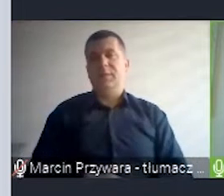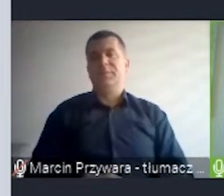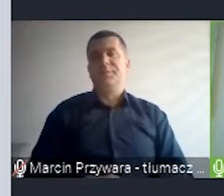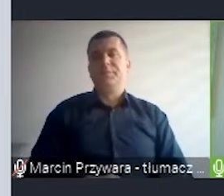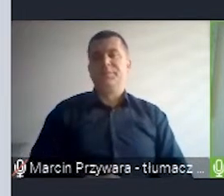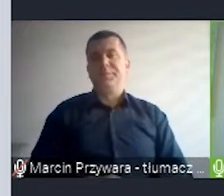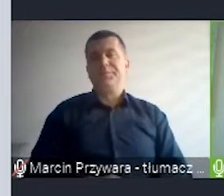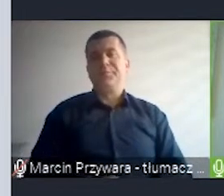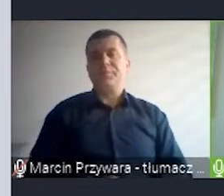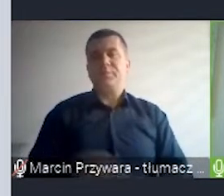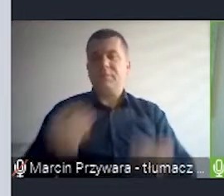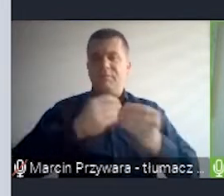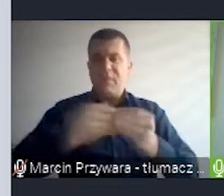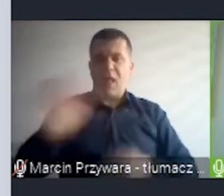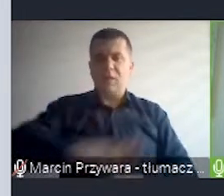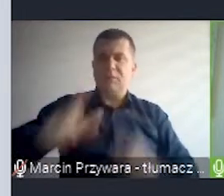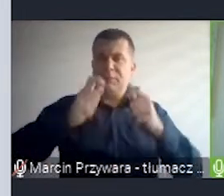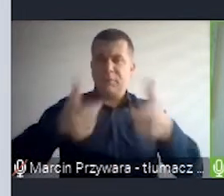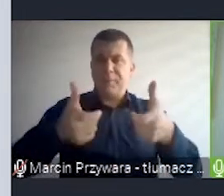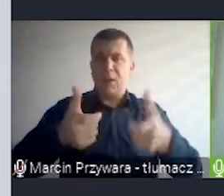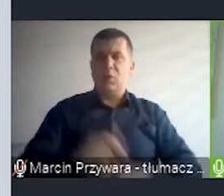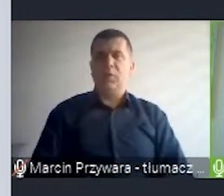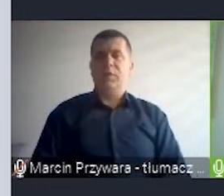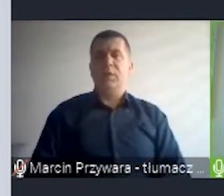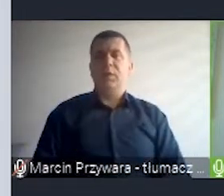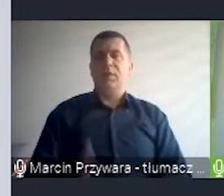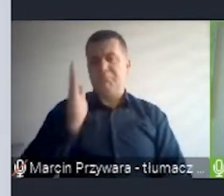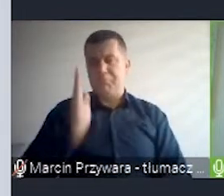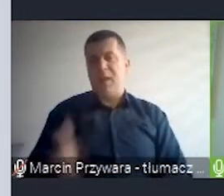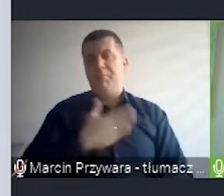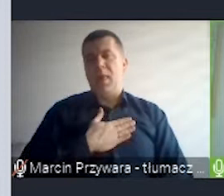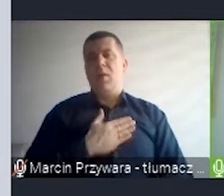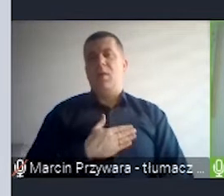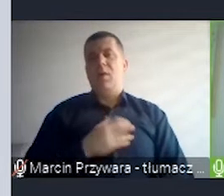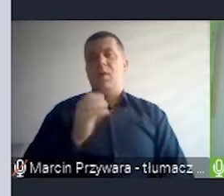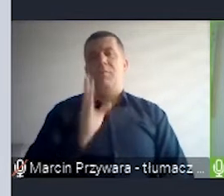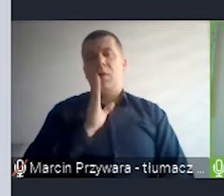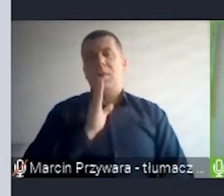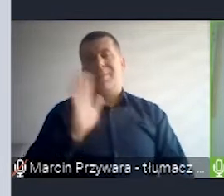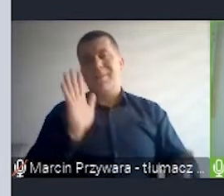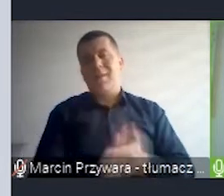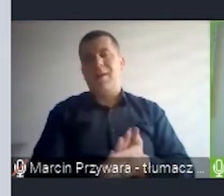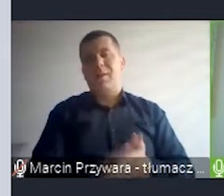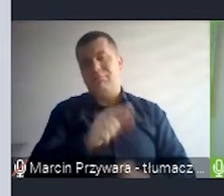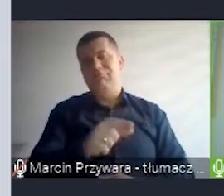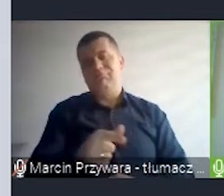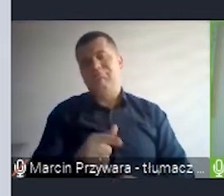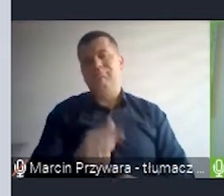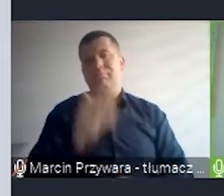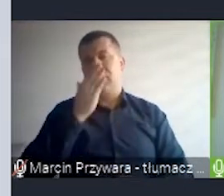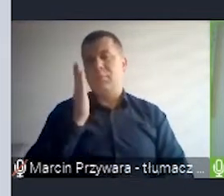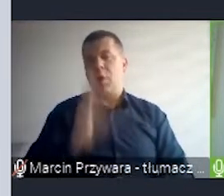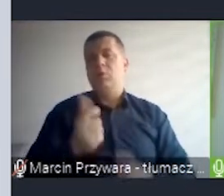Natomiast w większości wypadków będziemy mieli taki wymierny charakter tej szkody. Będzie